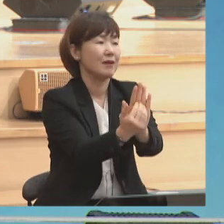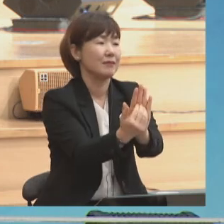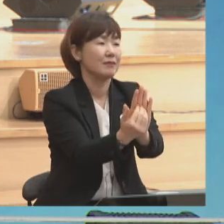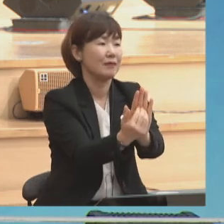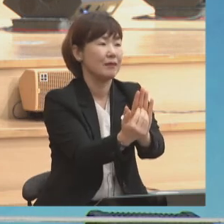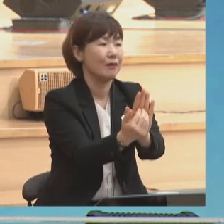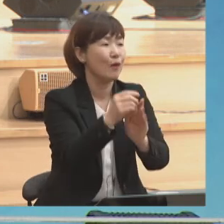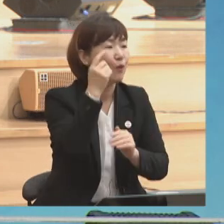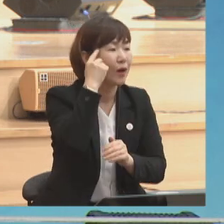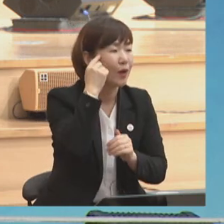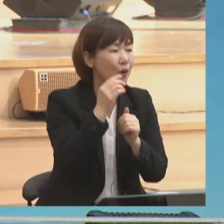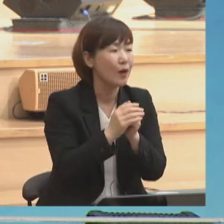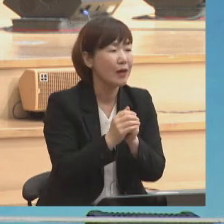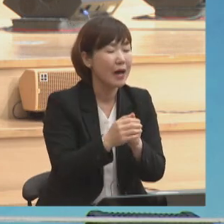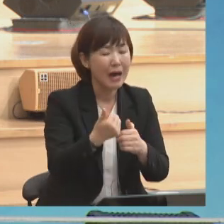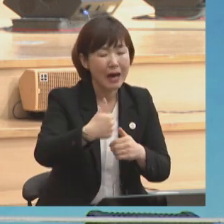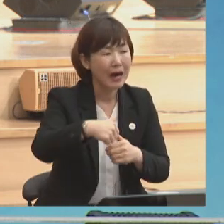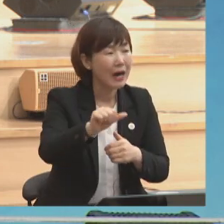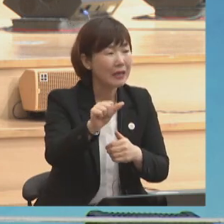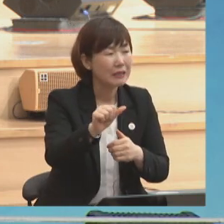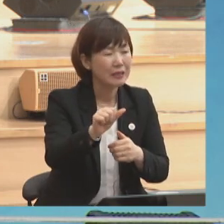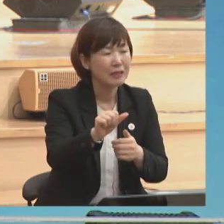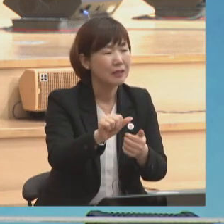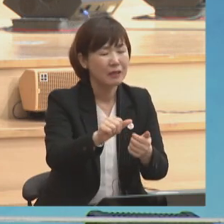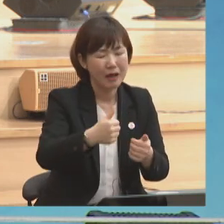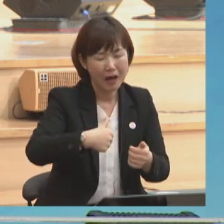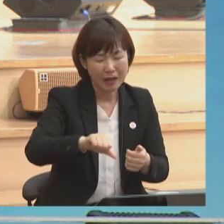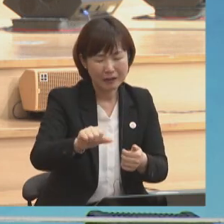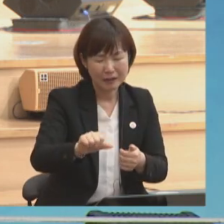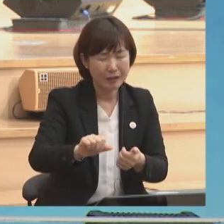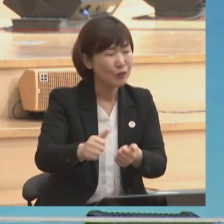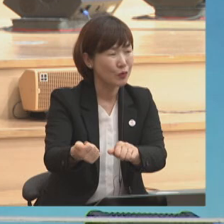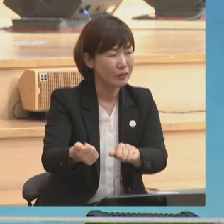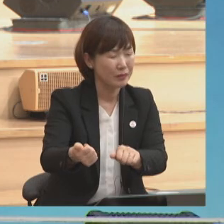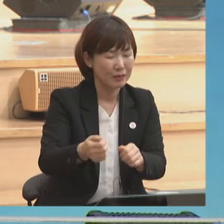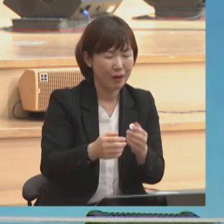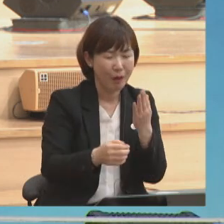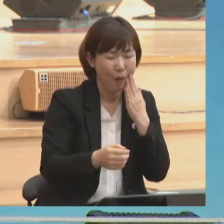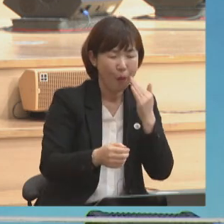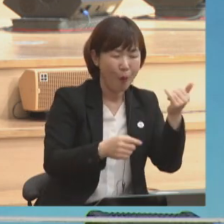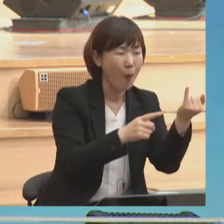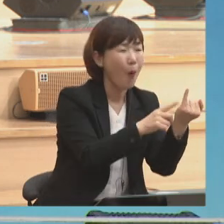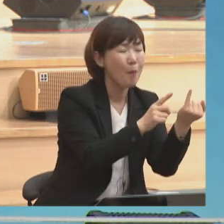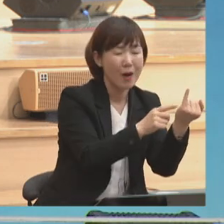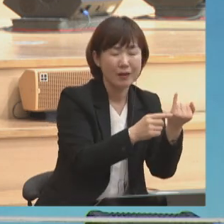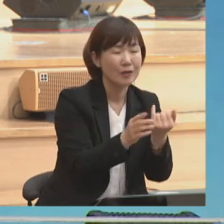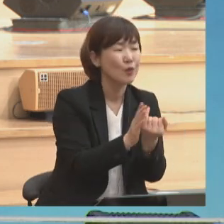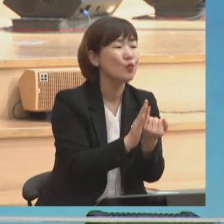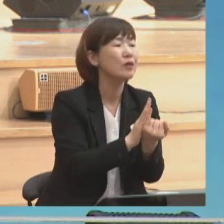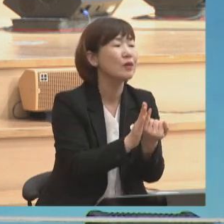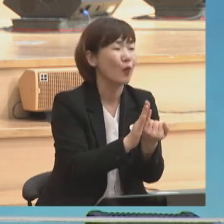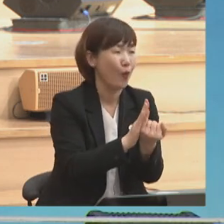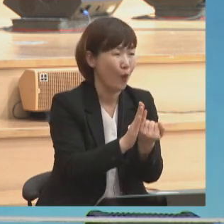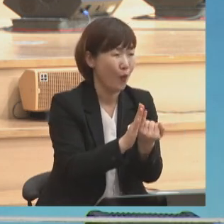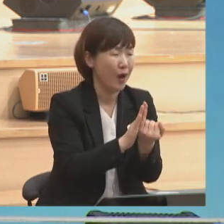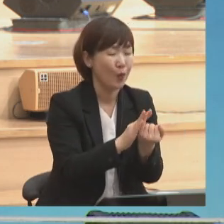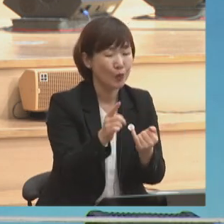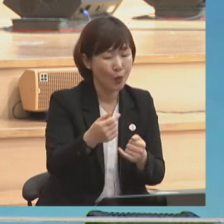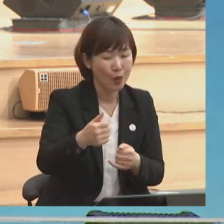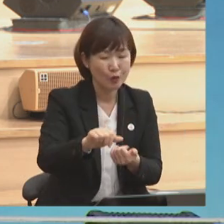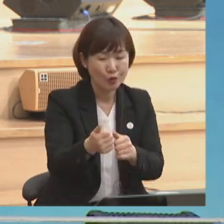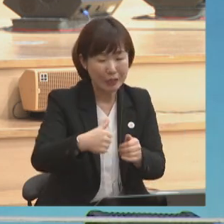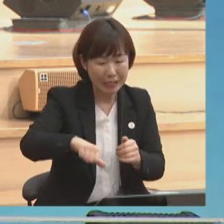잃은 여인의 슬픔을 위로하려고 그리고 죽은 아들을 살려주시려는 그런 의도를